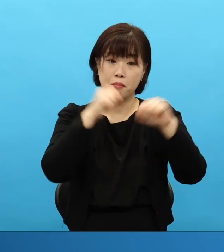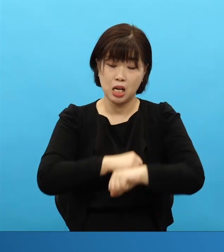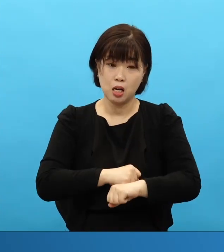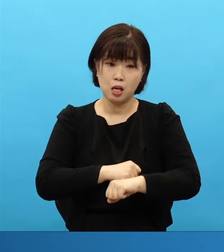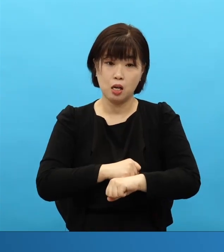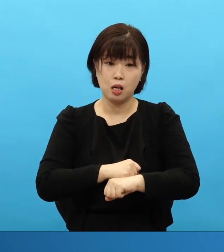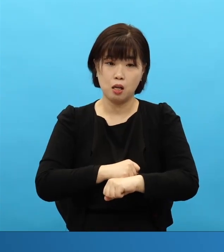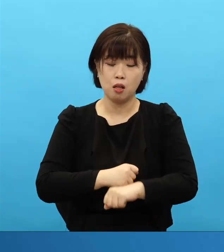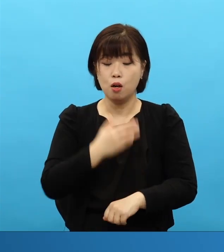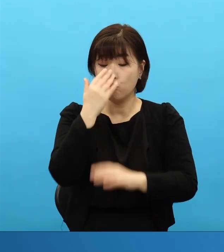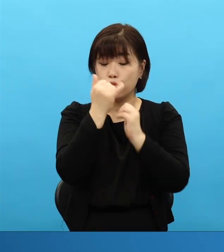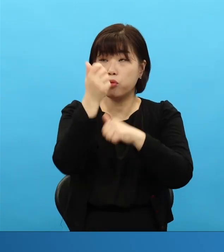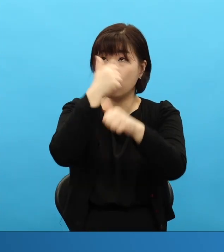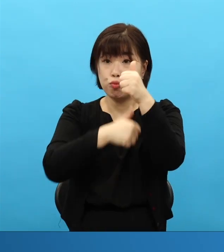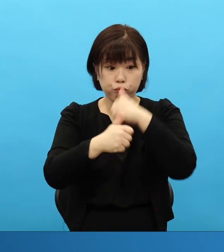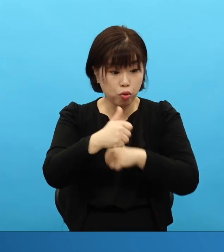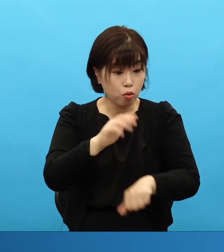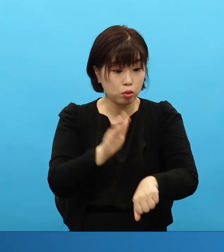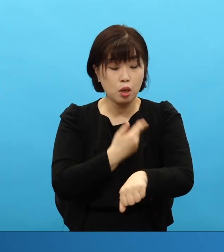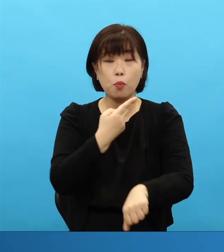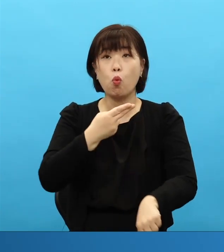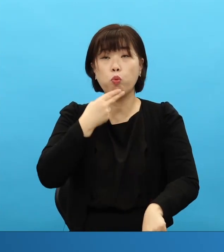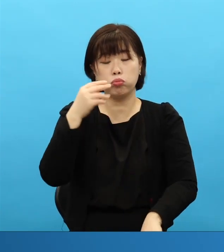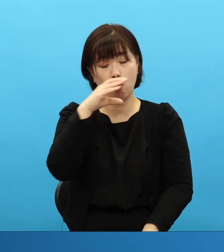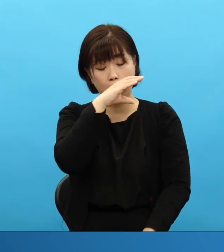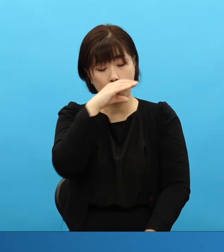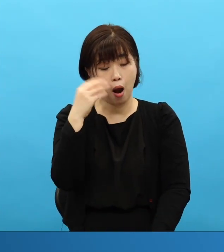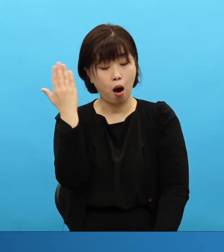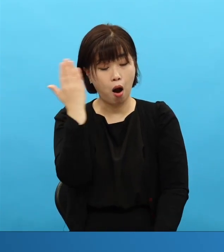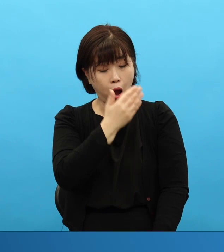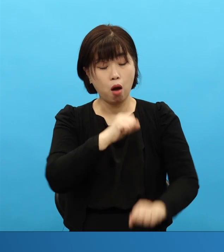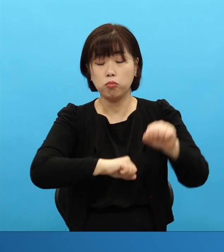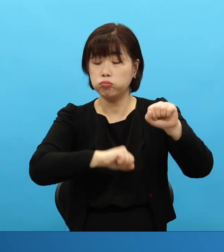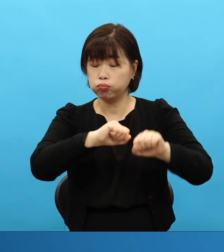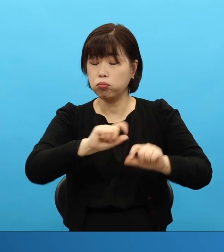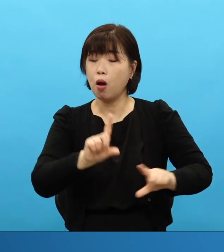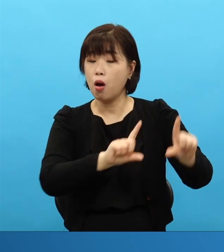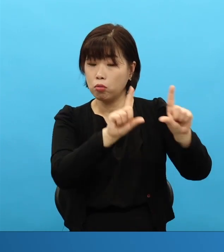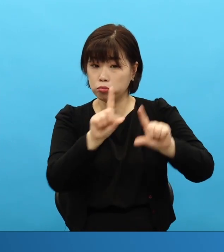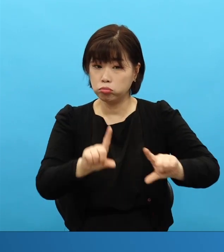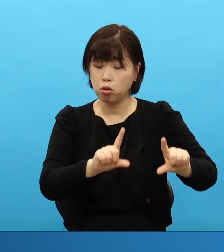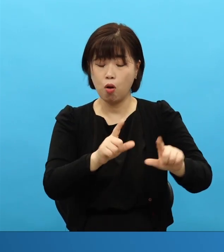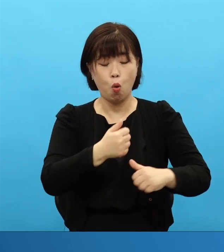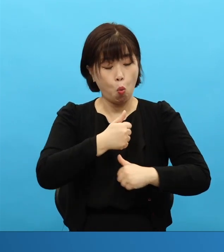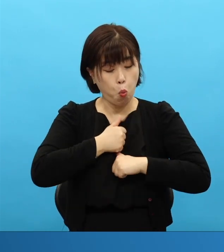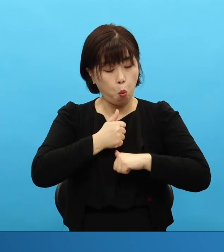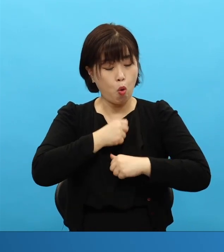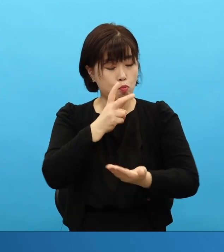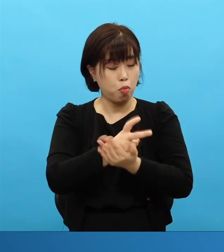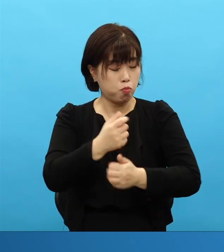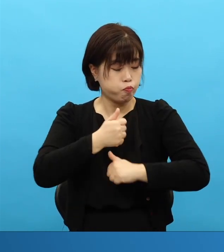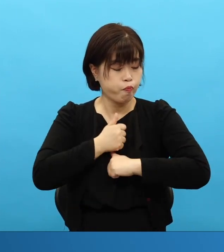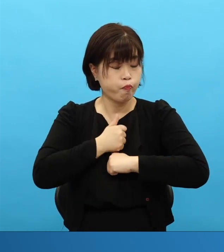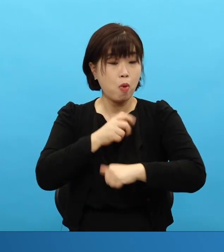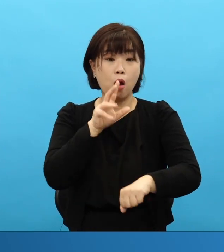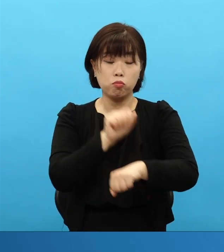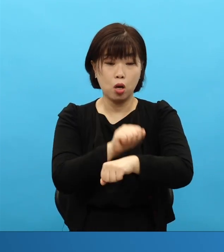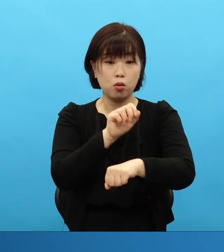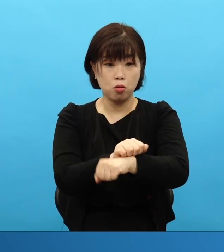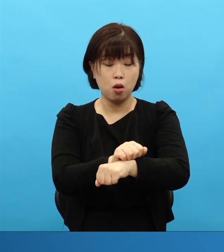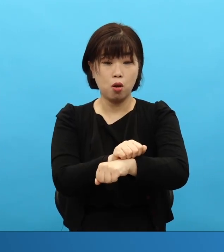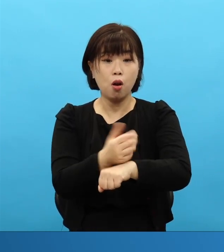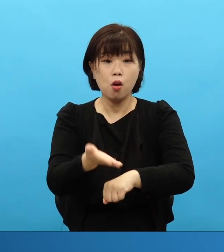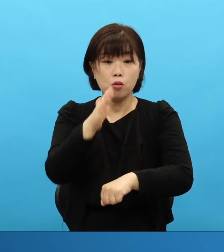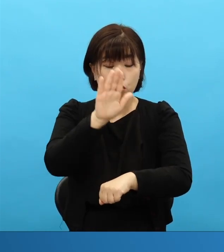Jewish people did 그렇죠. wrong. That's right. 유대인은 깨끗하게 살았어요. They lived clean 절기 lives. 잘 지키고 They 살았어요. kept their customs. 그렇죠. That's